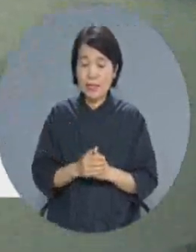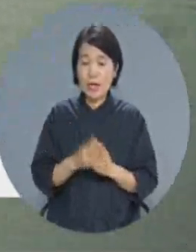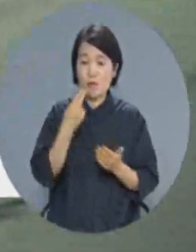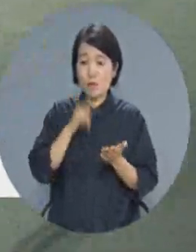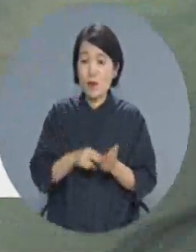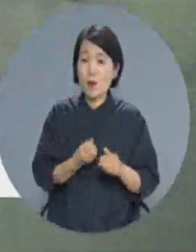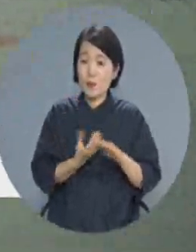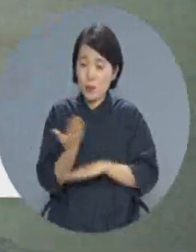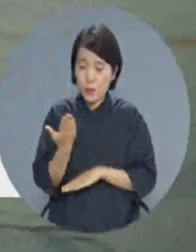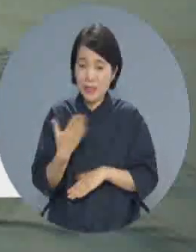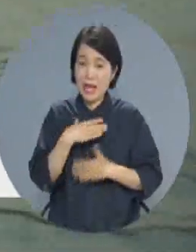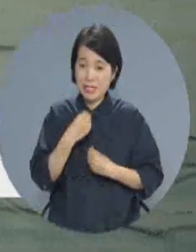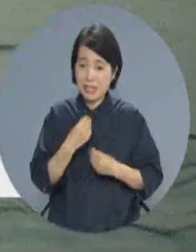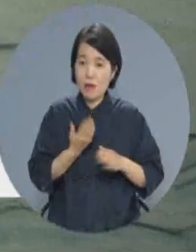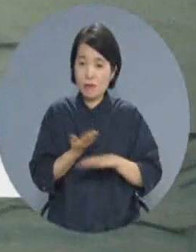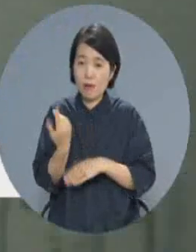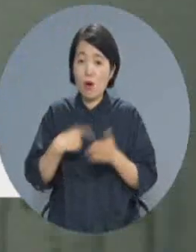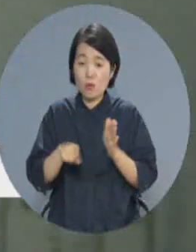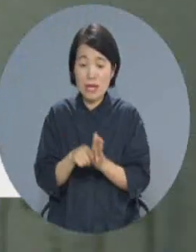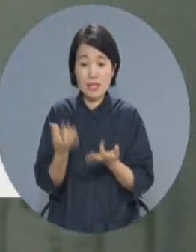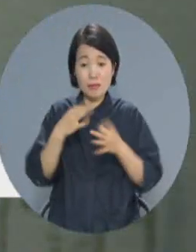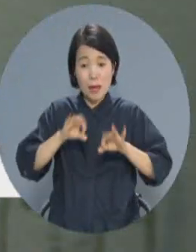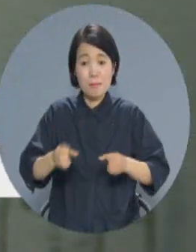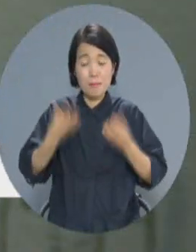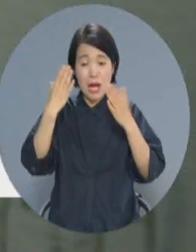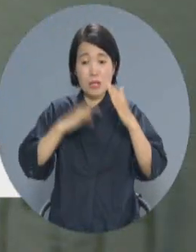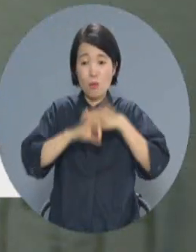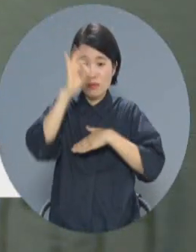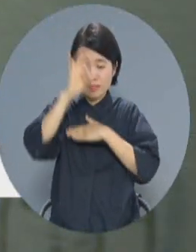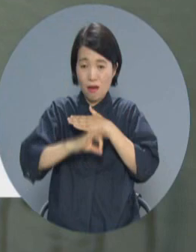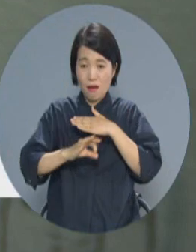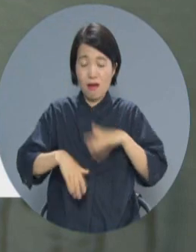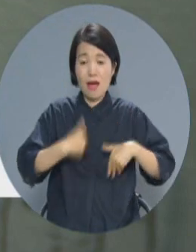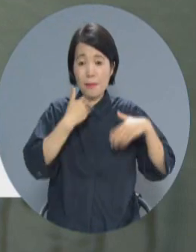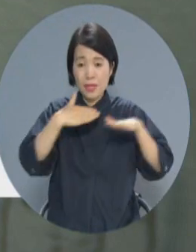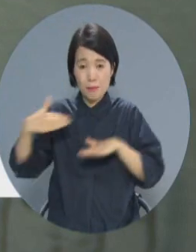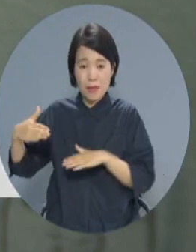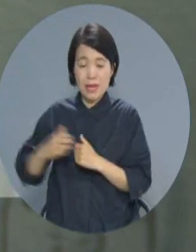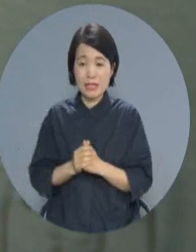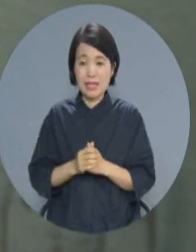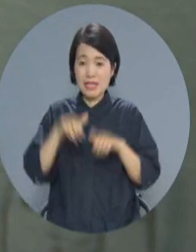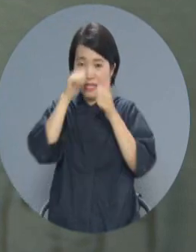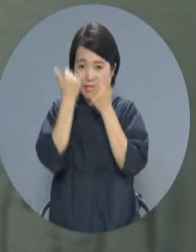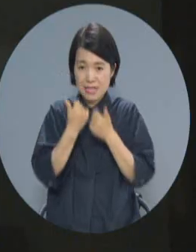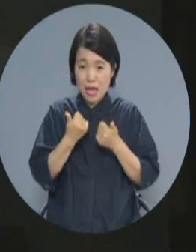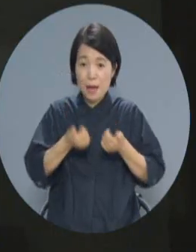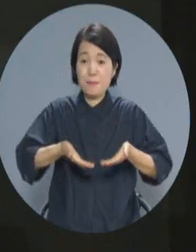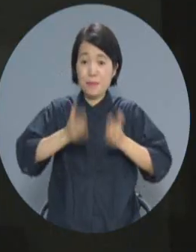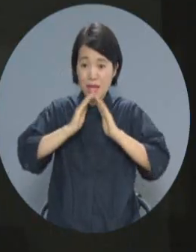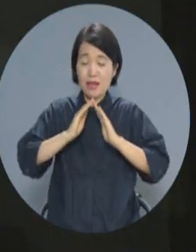안전항해를 위해 해신제를 지냈고 동서남해에는 각각 신당이 꾸려졌습니다.